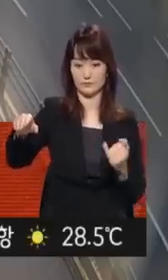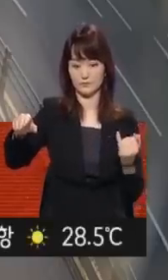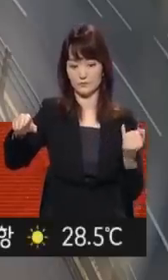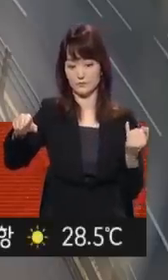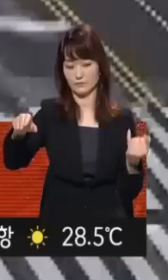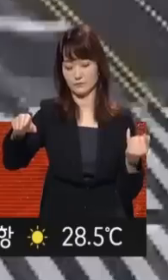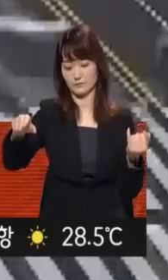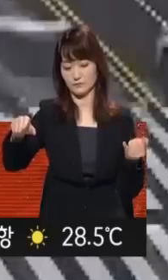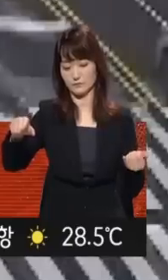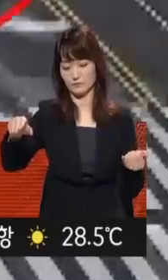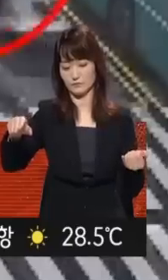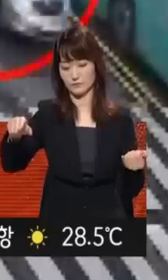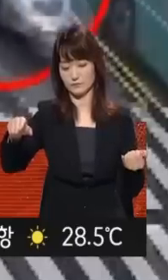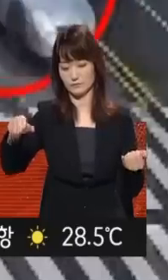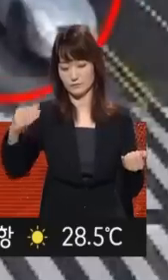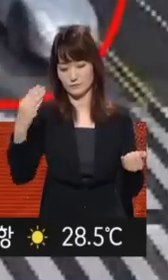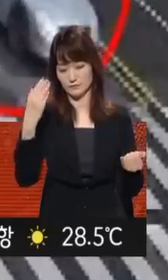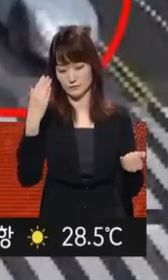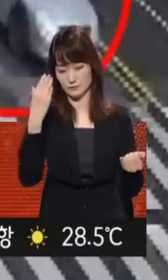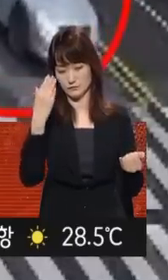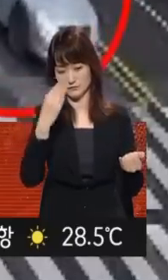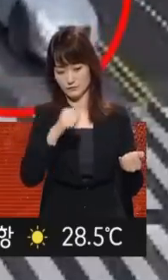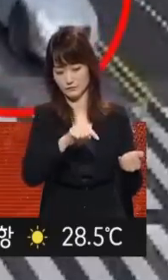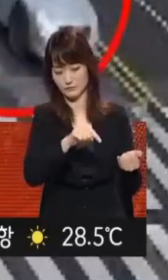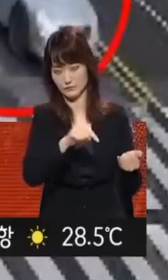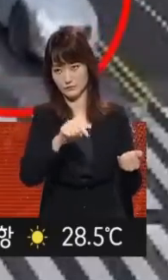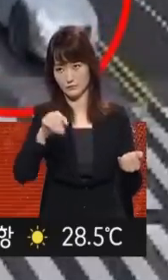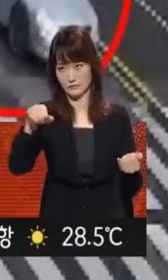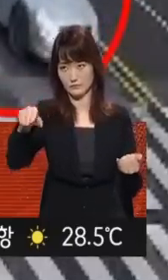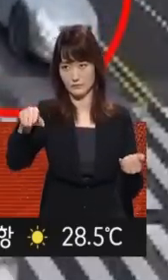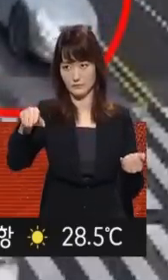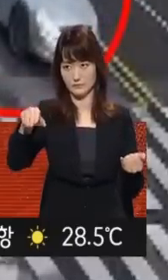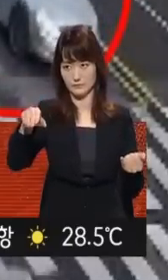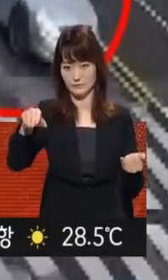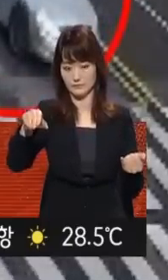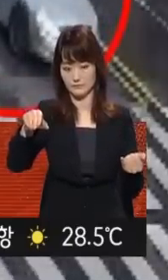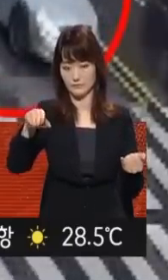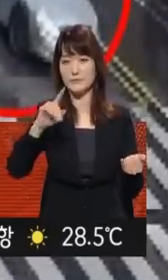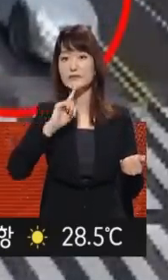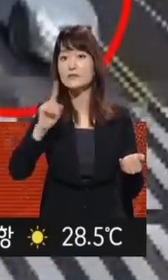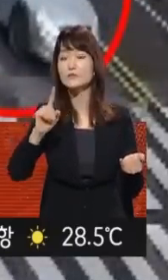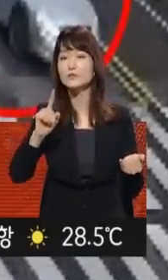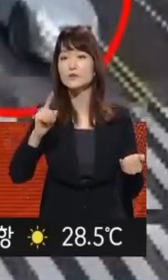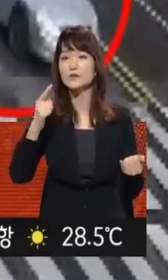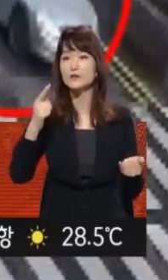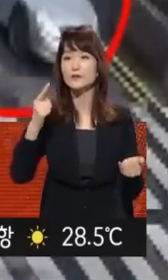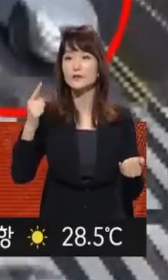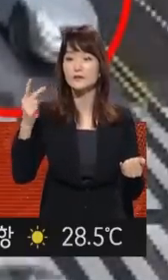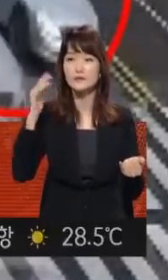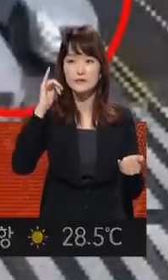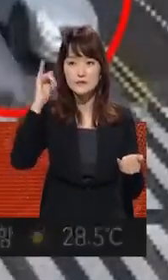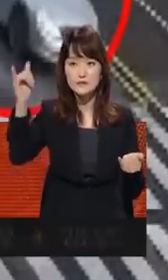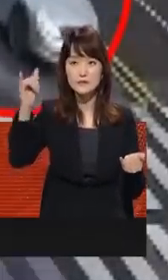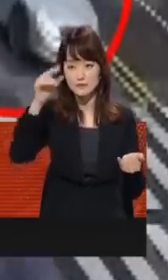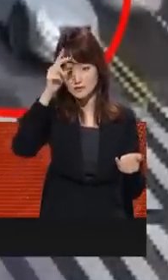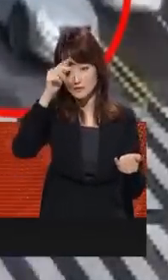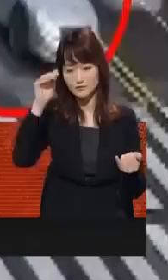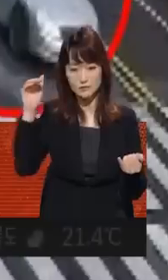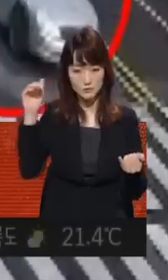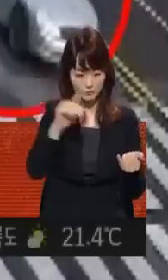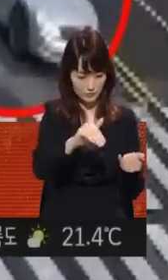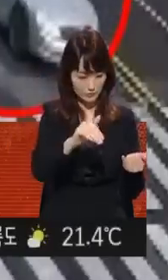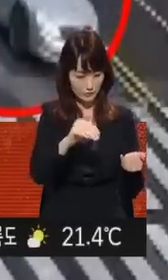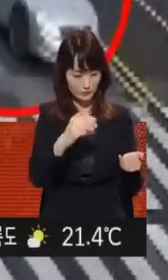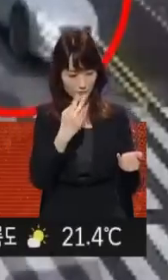저기서 한 1분 정도 바라보는 모습이 있습니다 112 신고 때문에이 경찰들이 왔던 모습까지